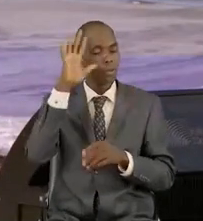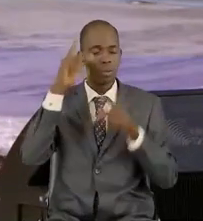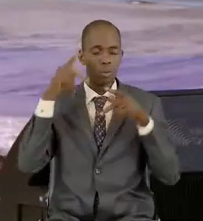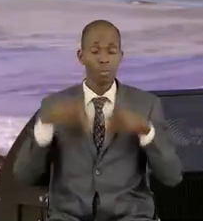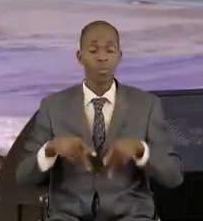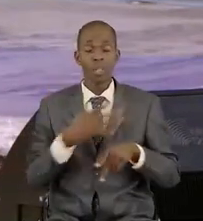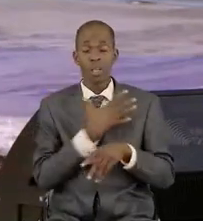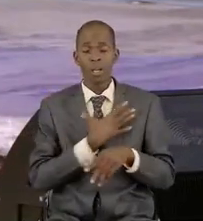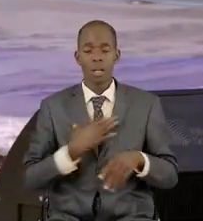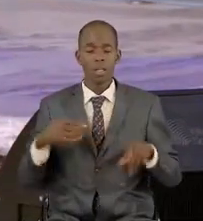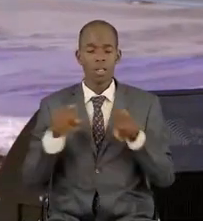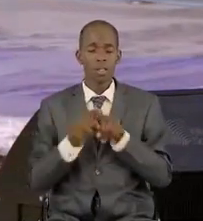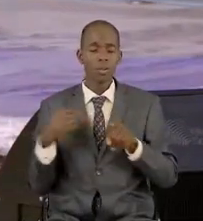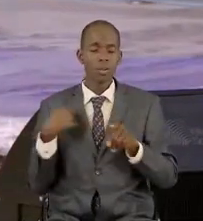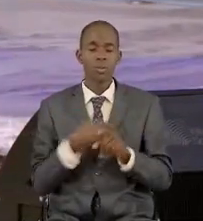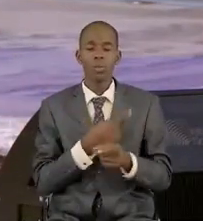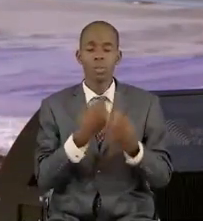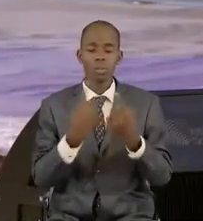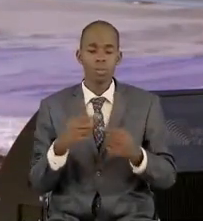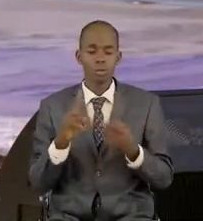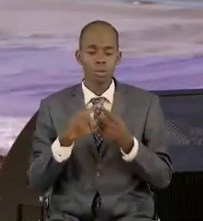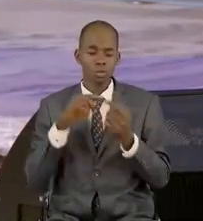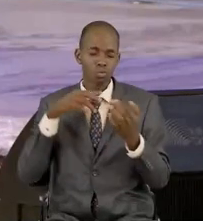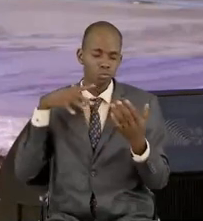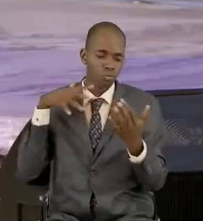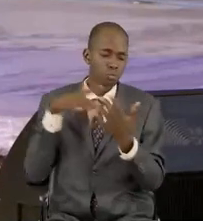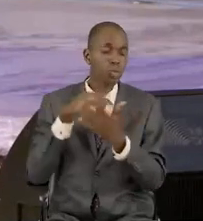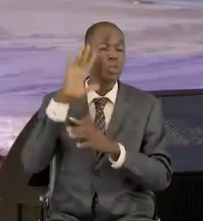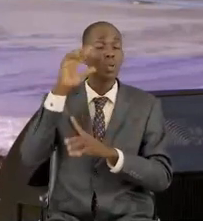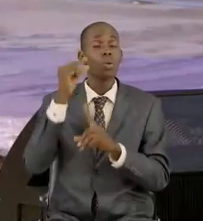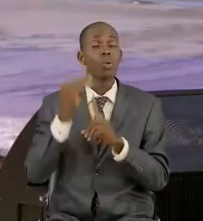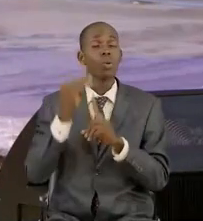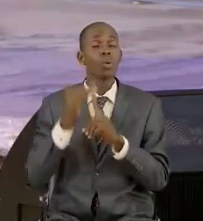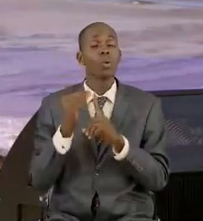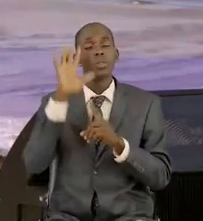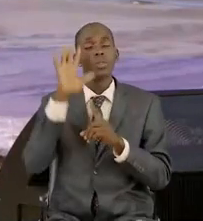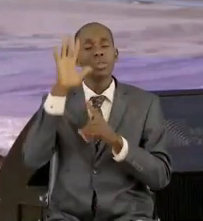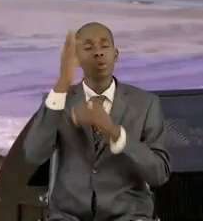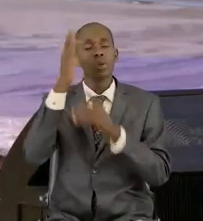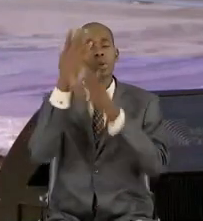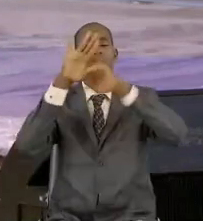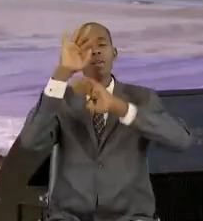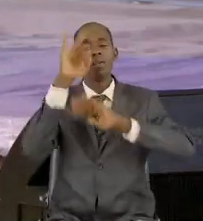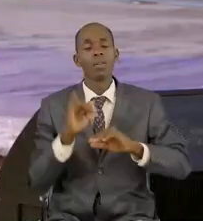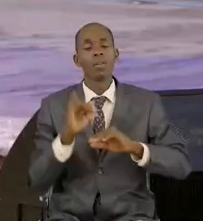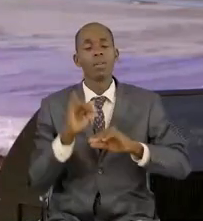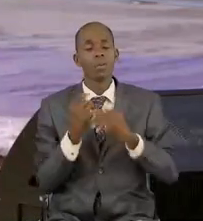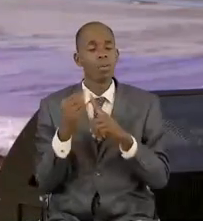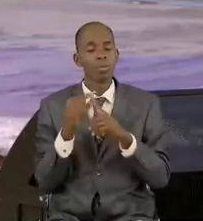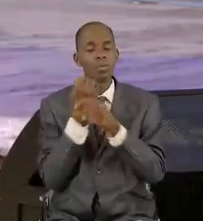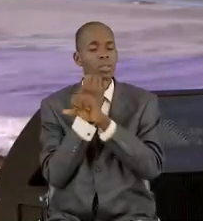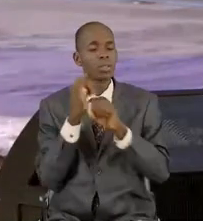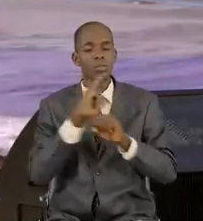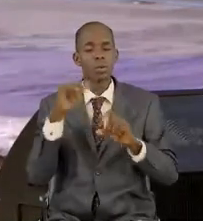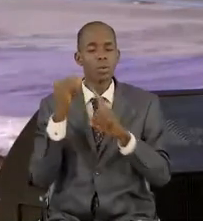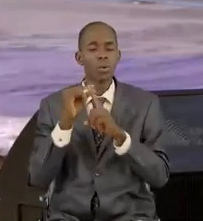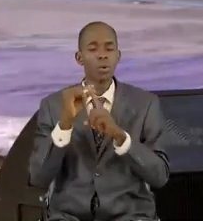et comme nous sommes venus étudier que ta parole la parole céleste la parole